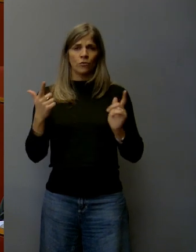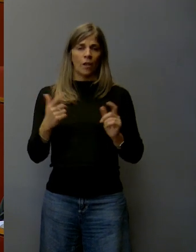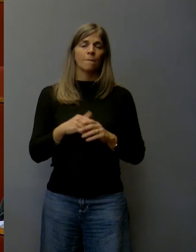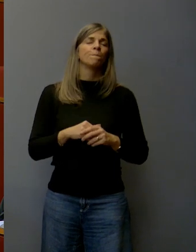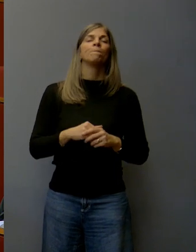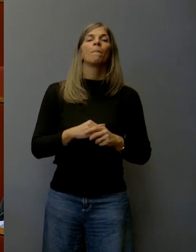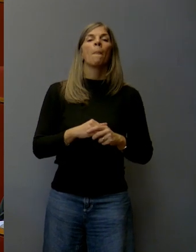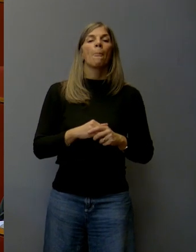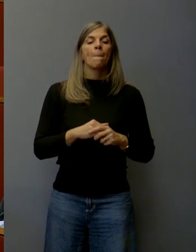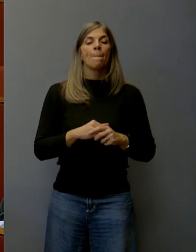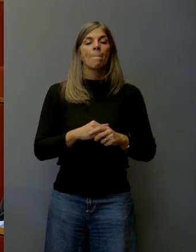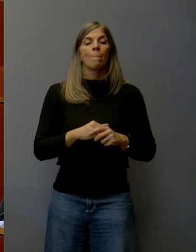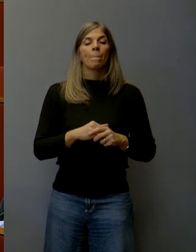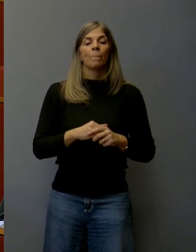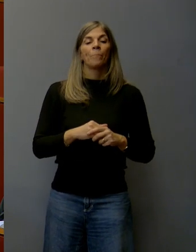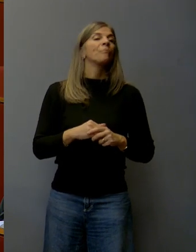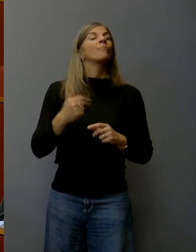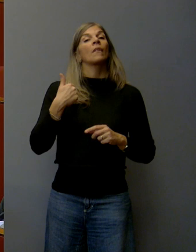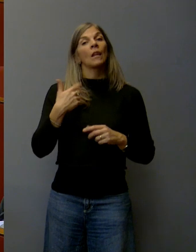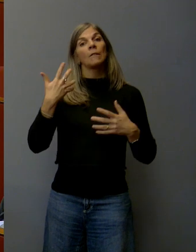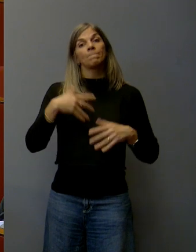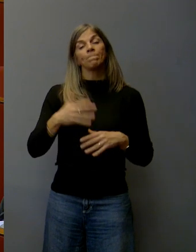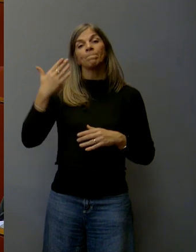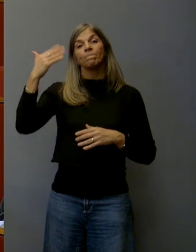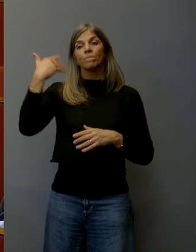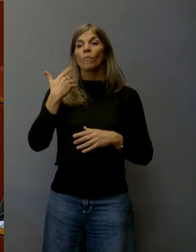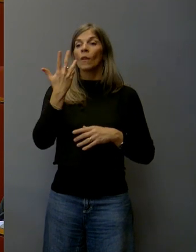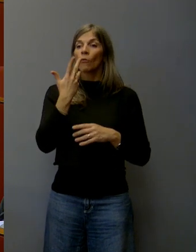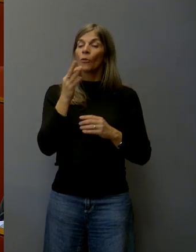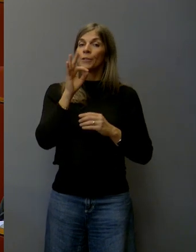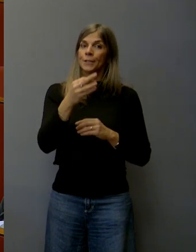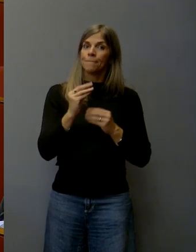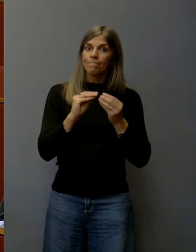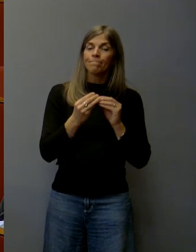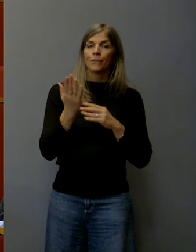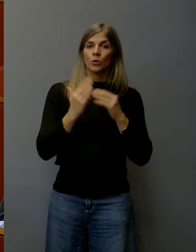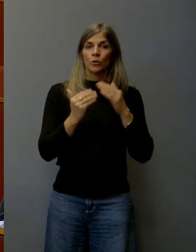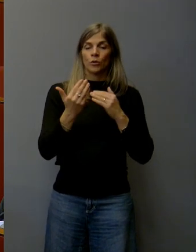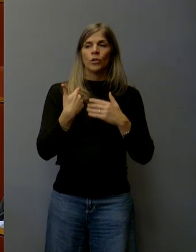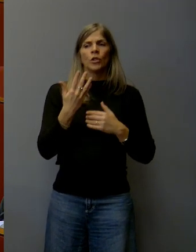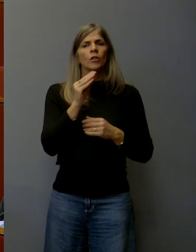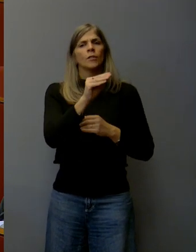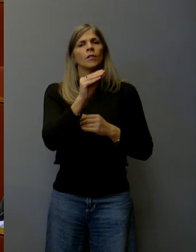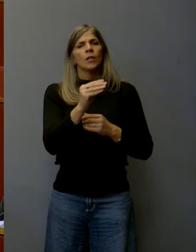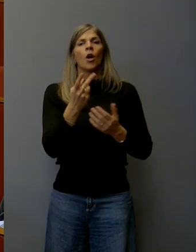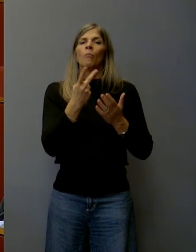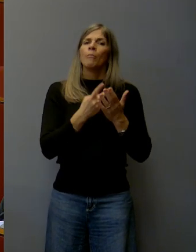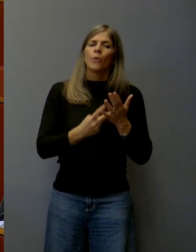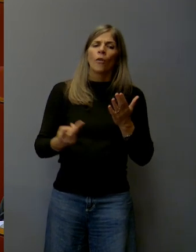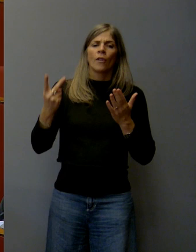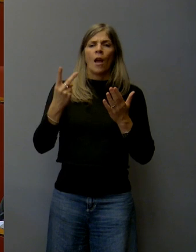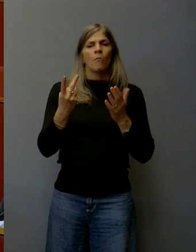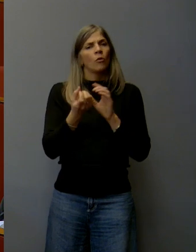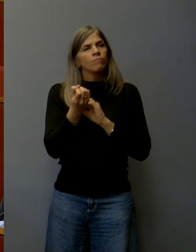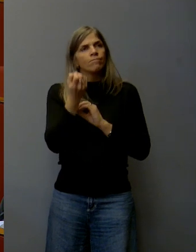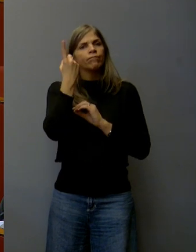Ripeto io avevo provato a essere costruttiva e quindi a dire a questa amministrazione proviamo a costruire uno strumento nuovo